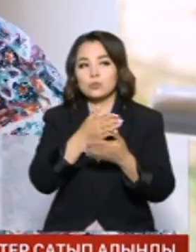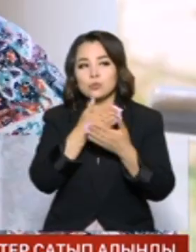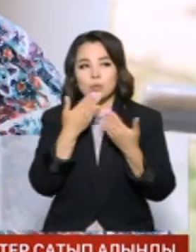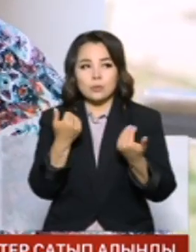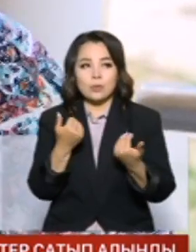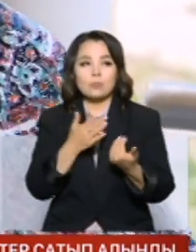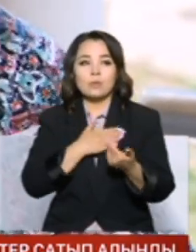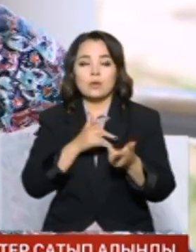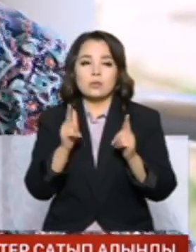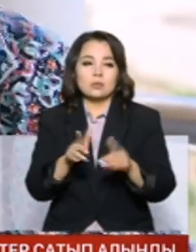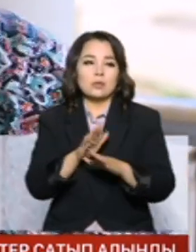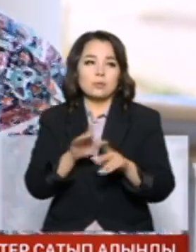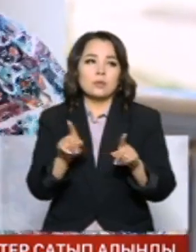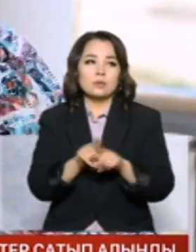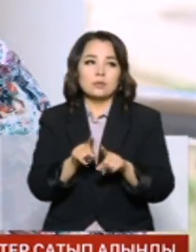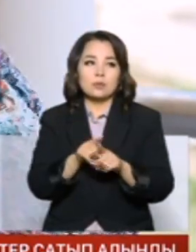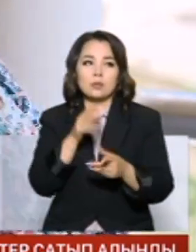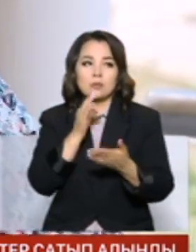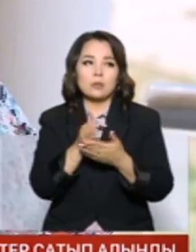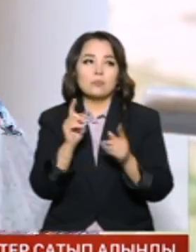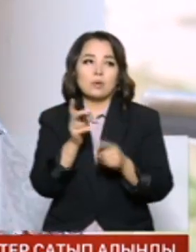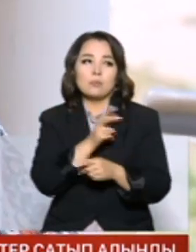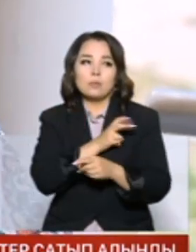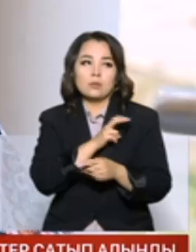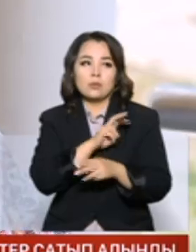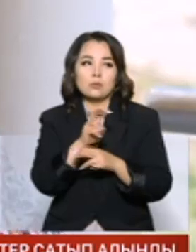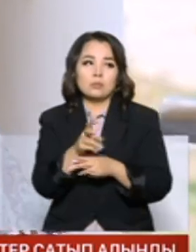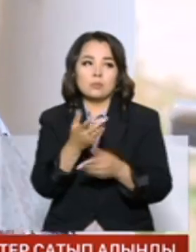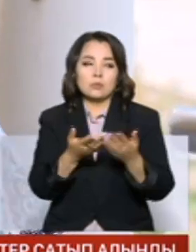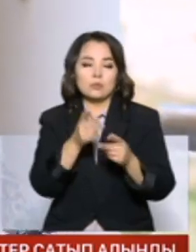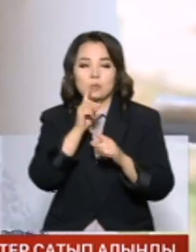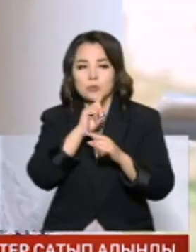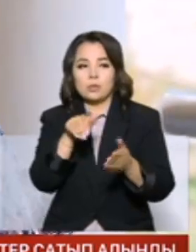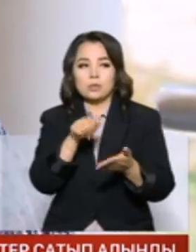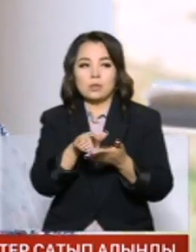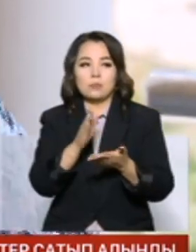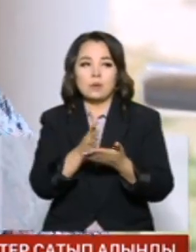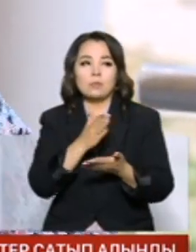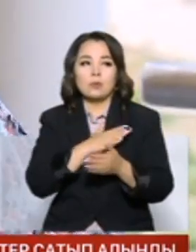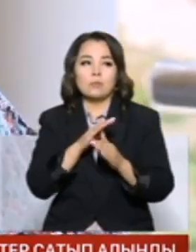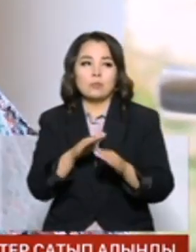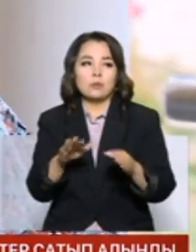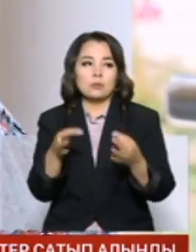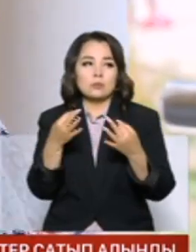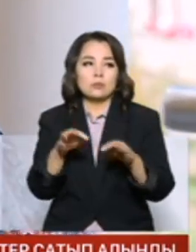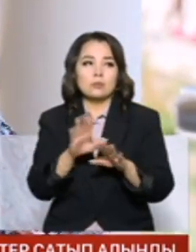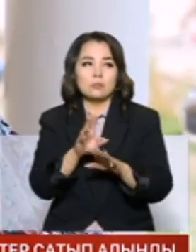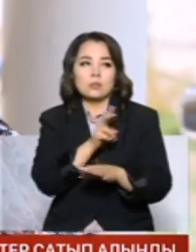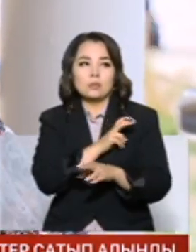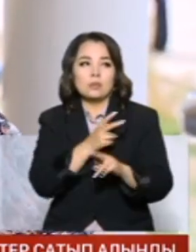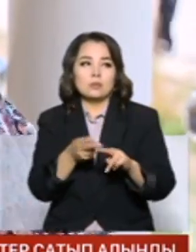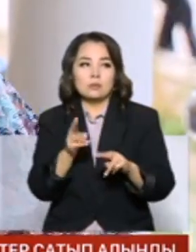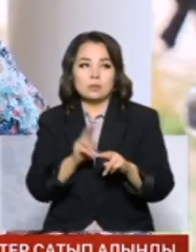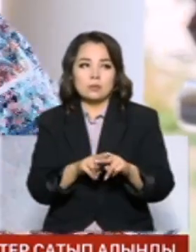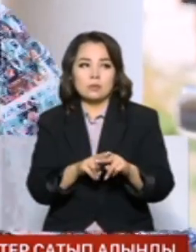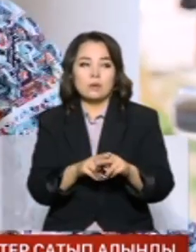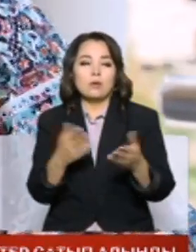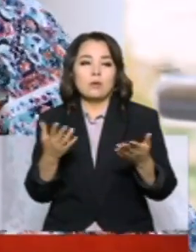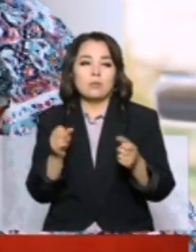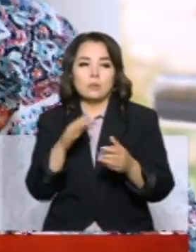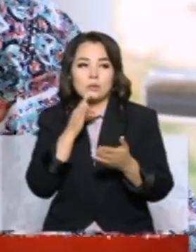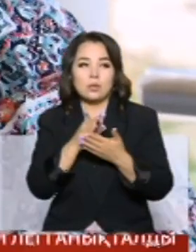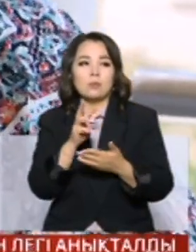Мен келіспеймін ондаймен. И мен ондай дәрігерге бармас едім. Балаларымды жібермес едім ондай дәрігерге. Қалай